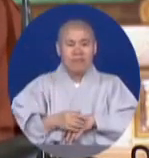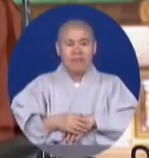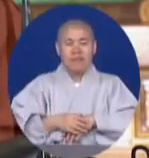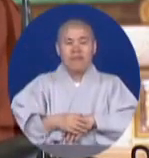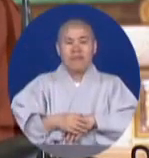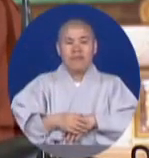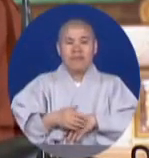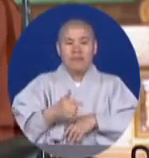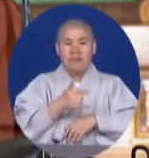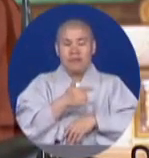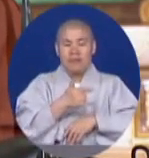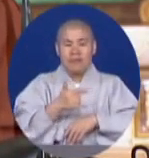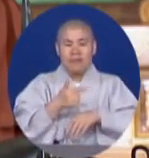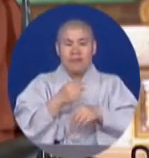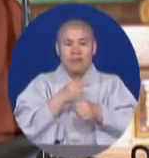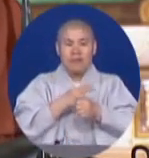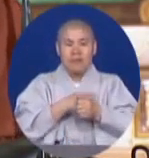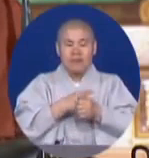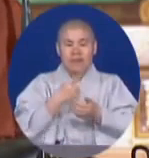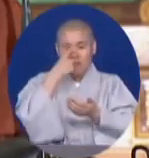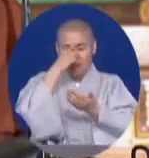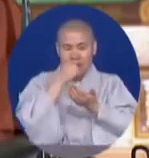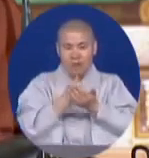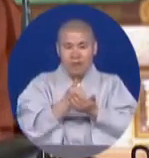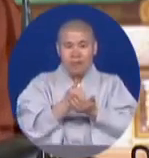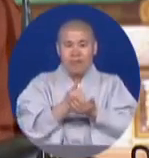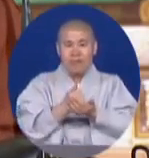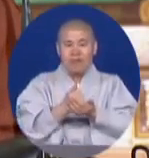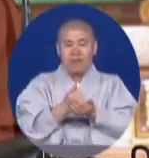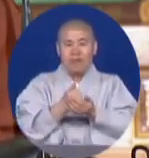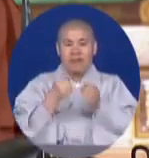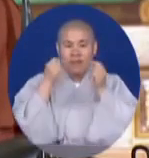이분이 보니까 완전 도인인데